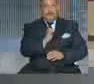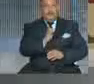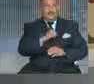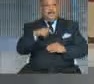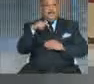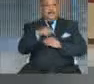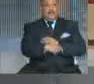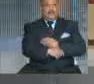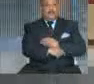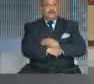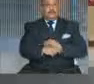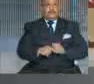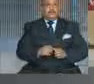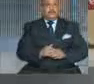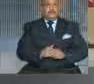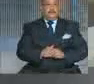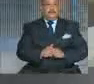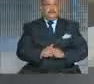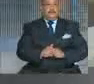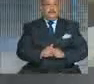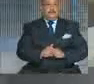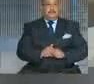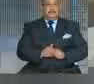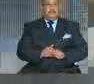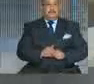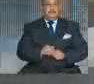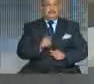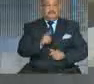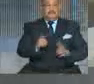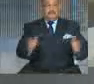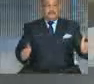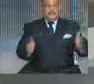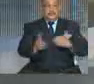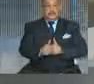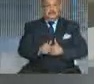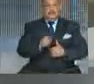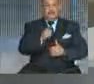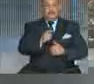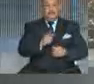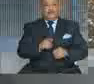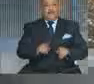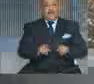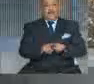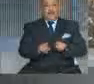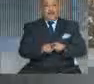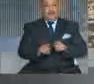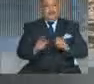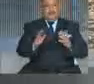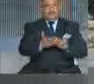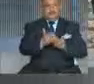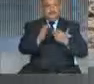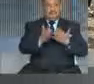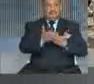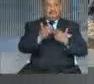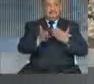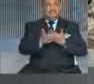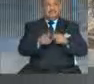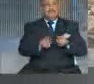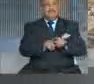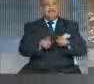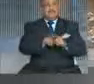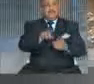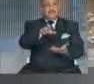الصنعة في أولى أيام فعاليات مهرجان سيدي حامد من معتمدية سوق لحد من ولاية قبلي. ورغم هذه